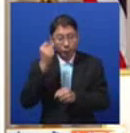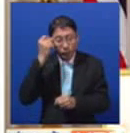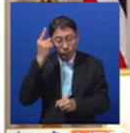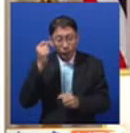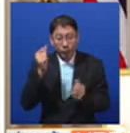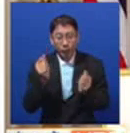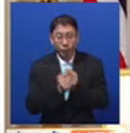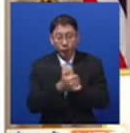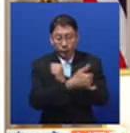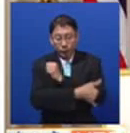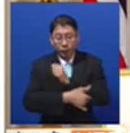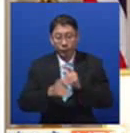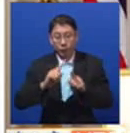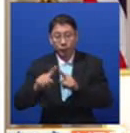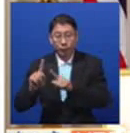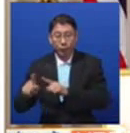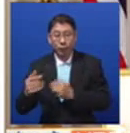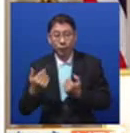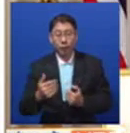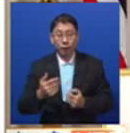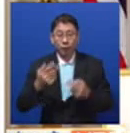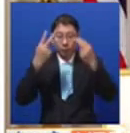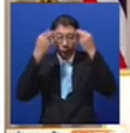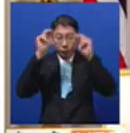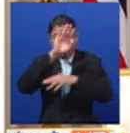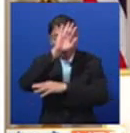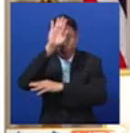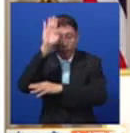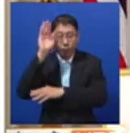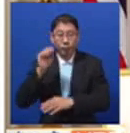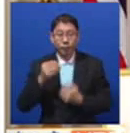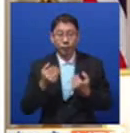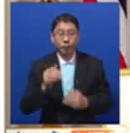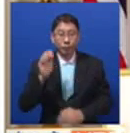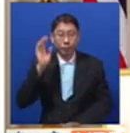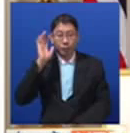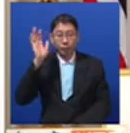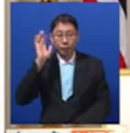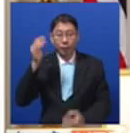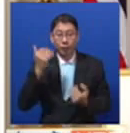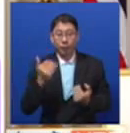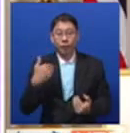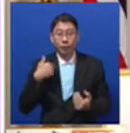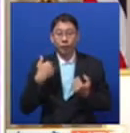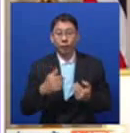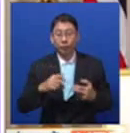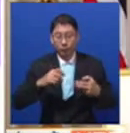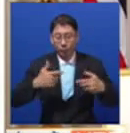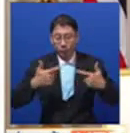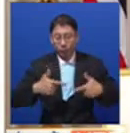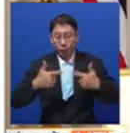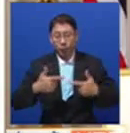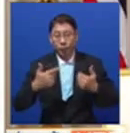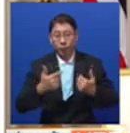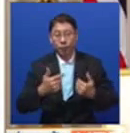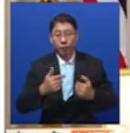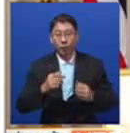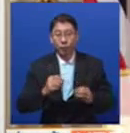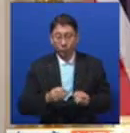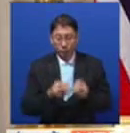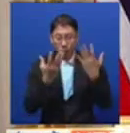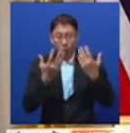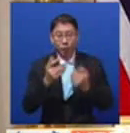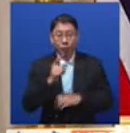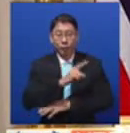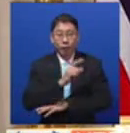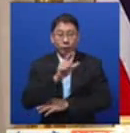ทศในทุกมิติพลเอกประยุทธ์จันทร์โอชานายกรัฐมนตรีแถลงการเรื่องความรุนแรงเมื่อวันที่17สิงหาคมที่ผ่านมา